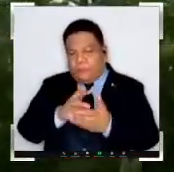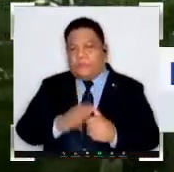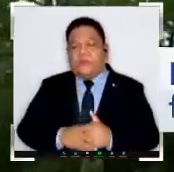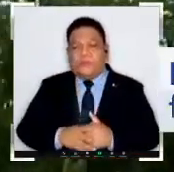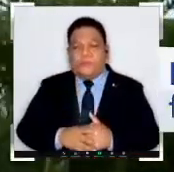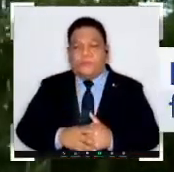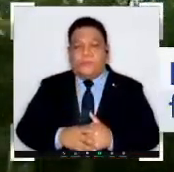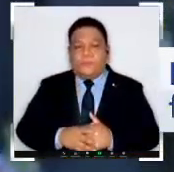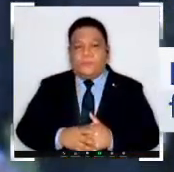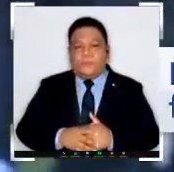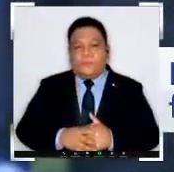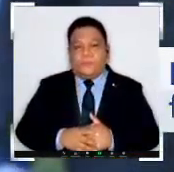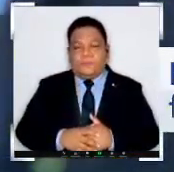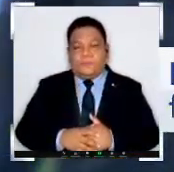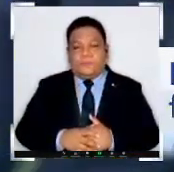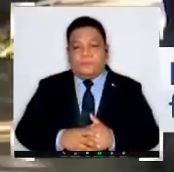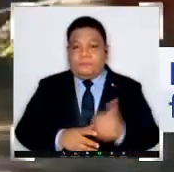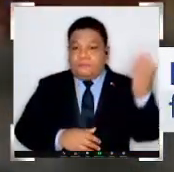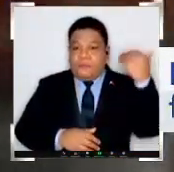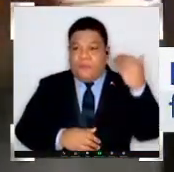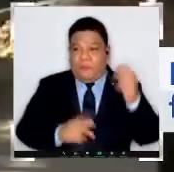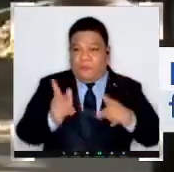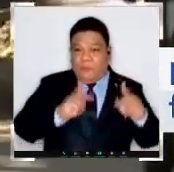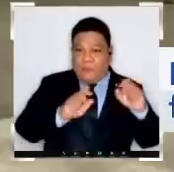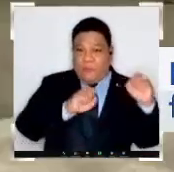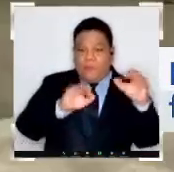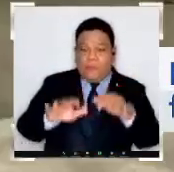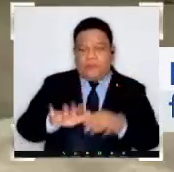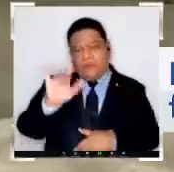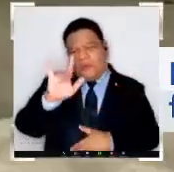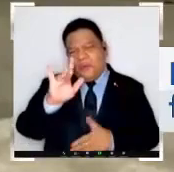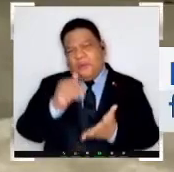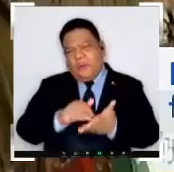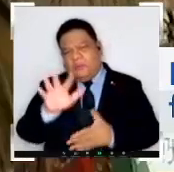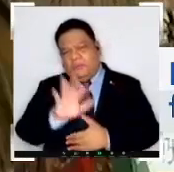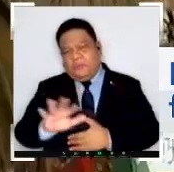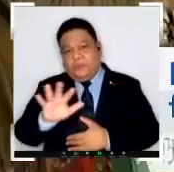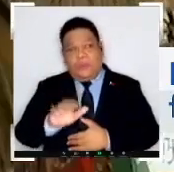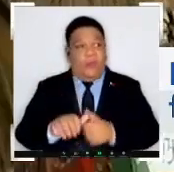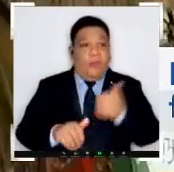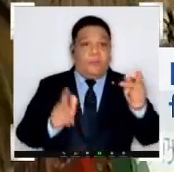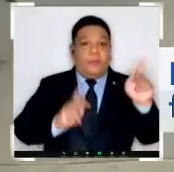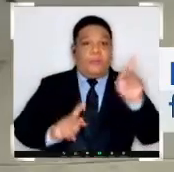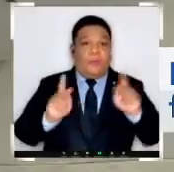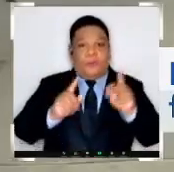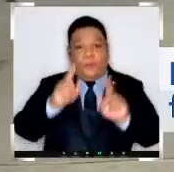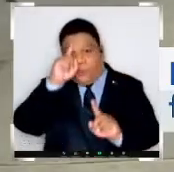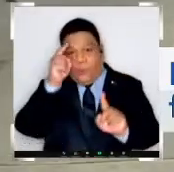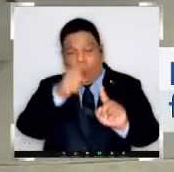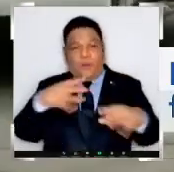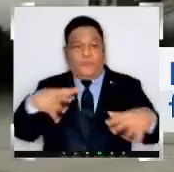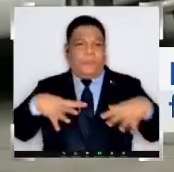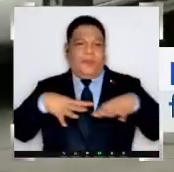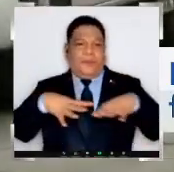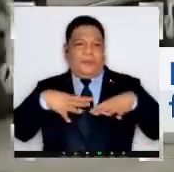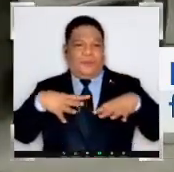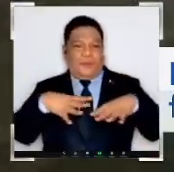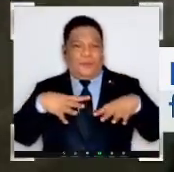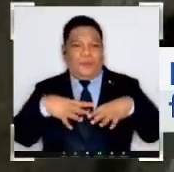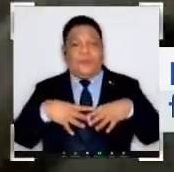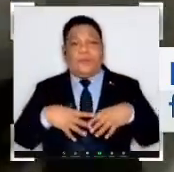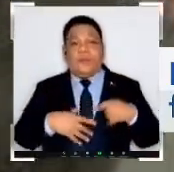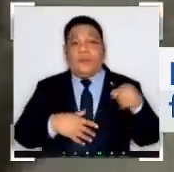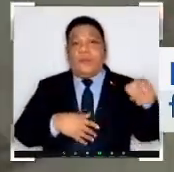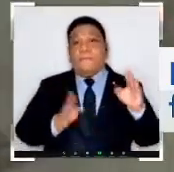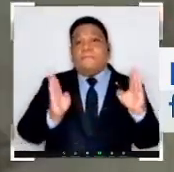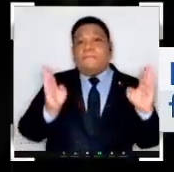Ang plano naman ng iba ngayong long weekend, bakasyon. Kaya ang Baguio City naghahanda. Sa November 1 kasi, pwede nang umakyat sa